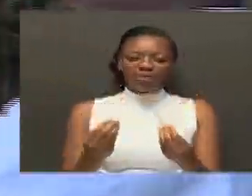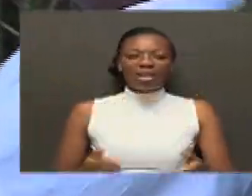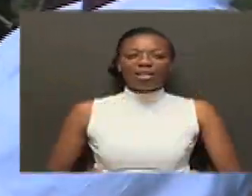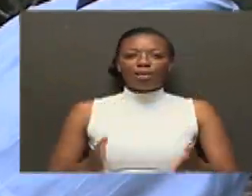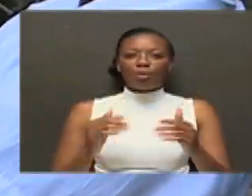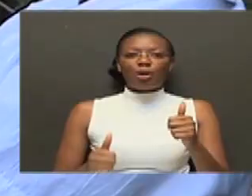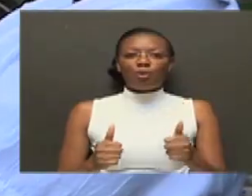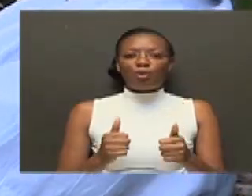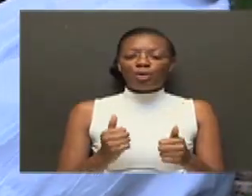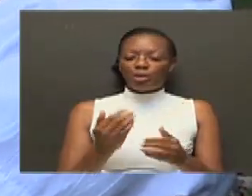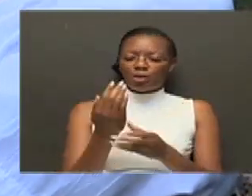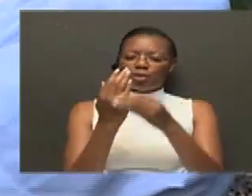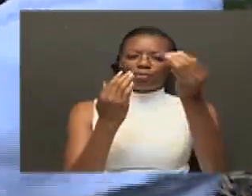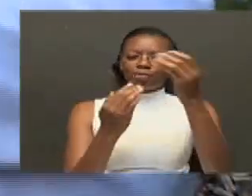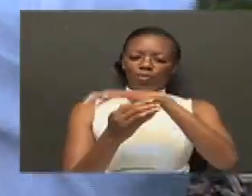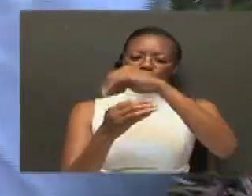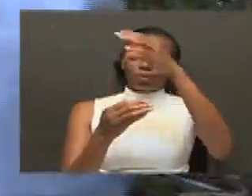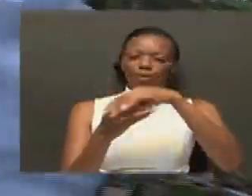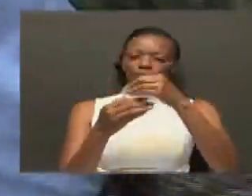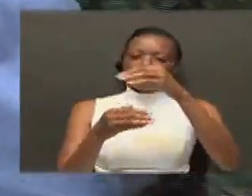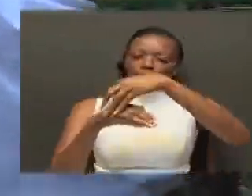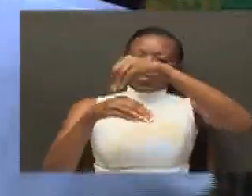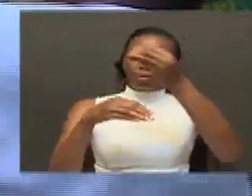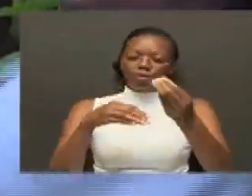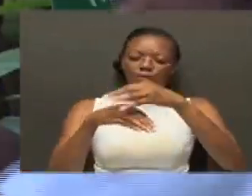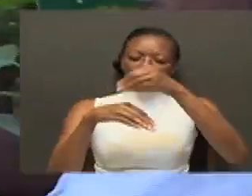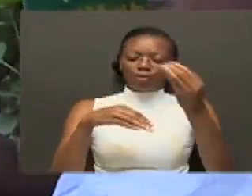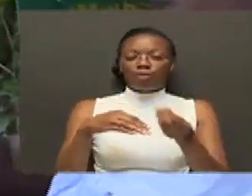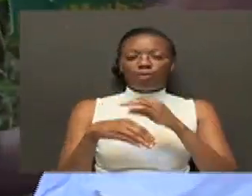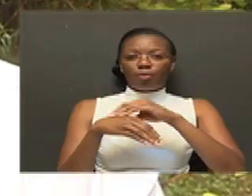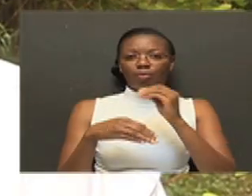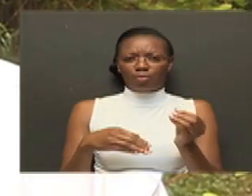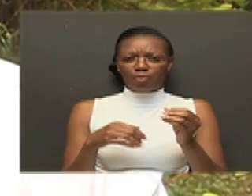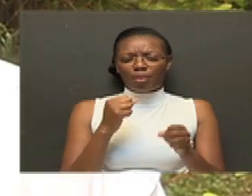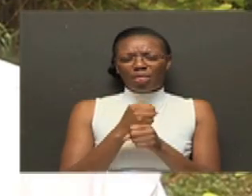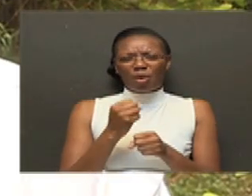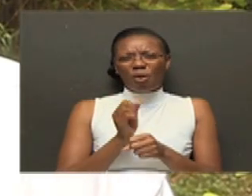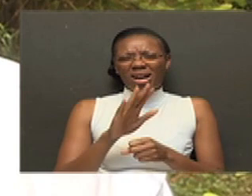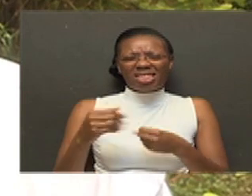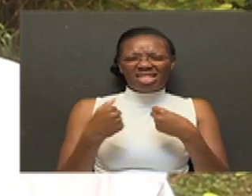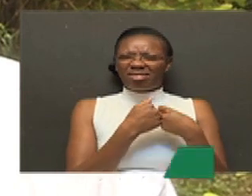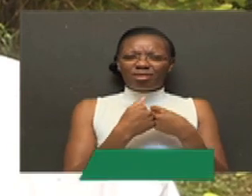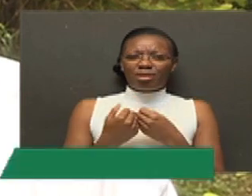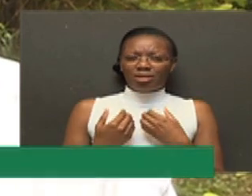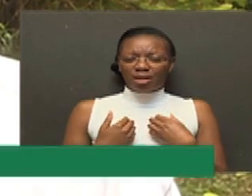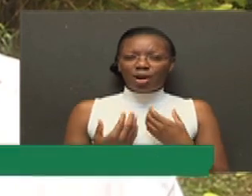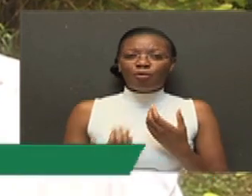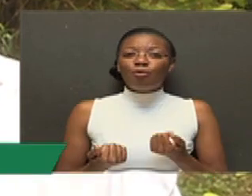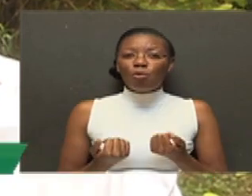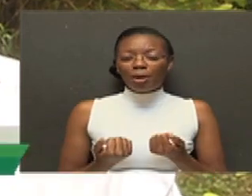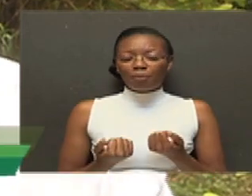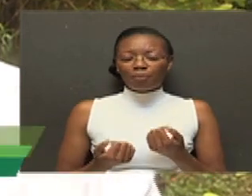ni kukata majani yake. Kazi hii ina changamoto zake pia. Kwanza ukienda kule nje watu wanaona ni